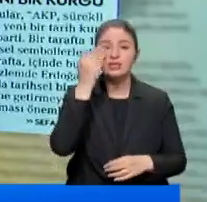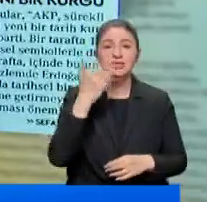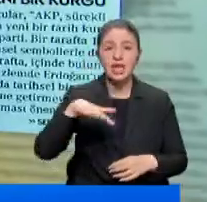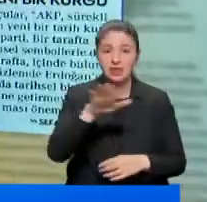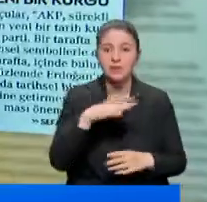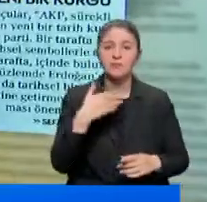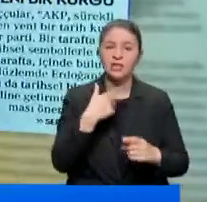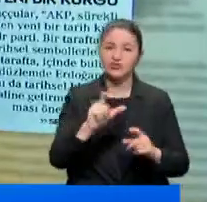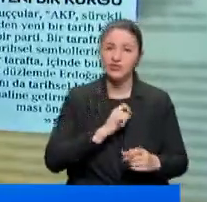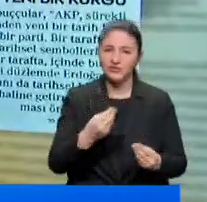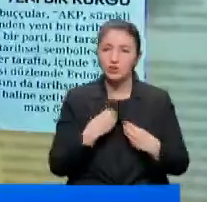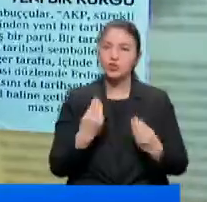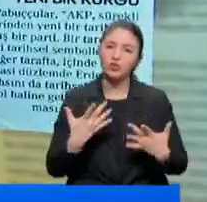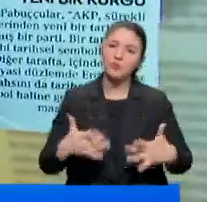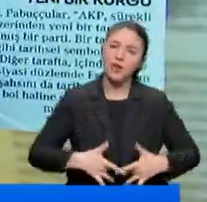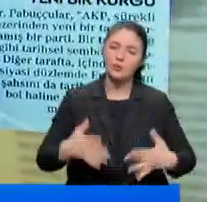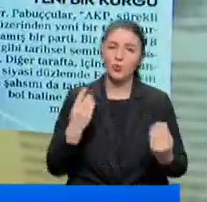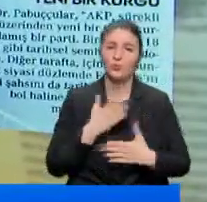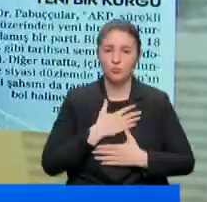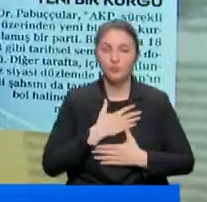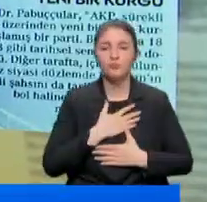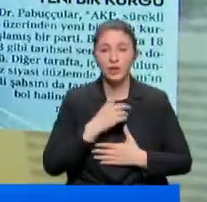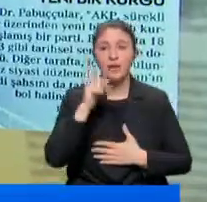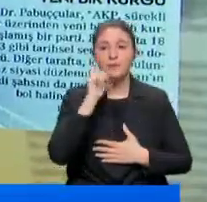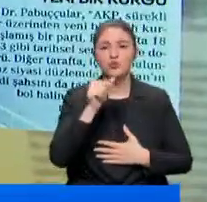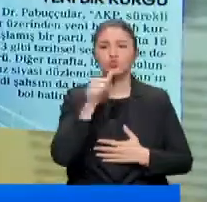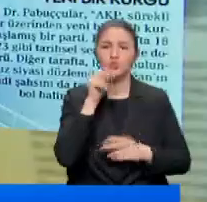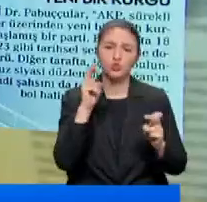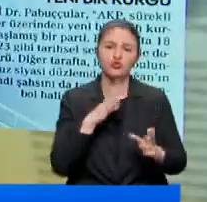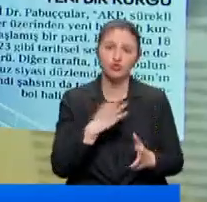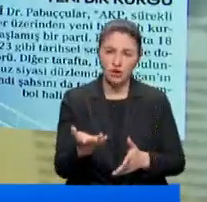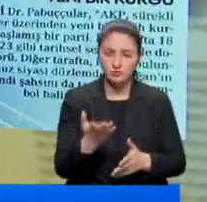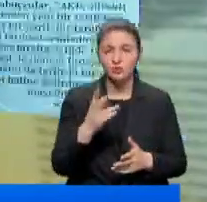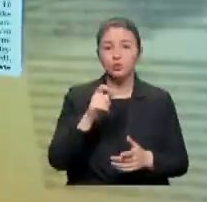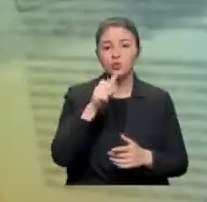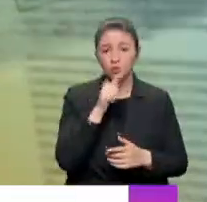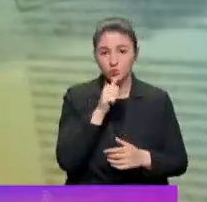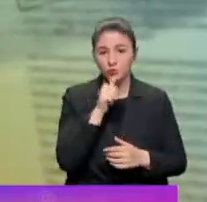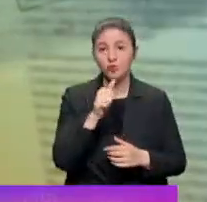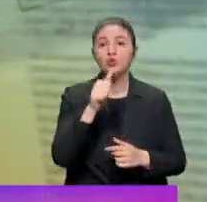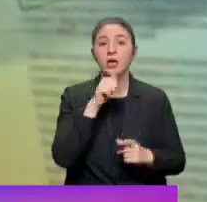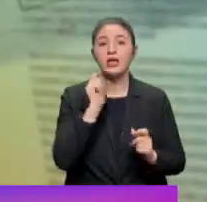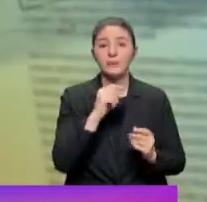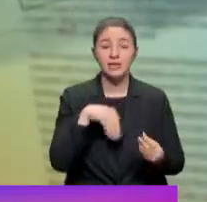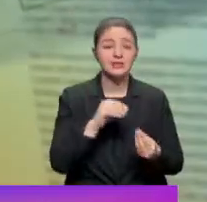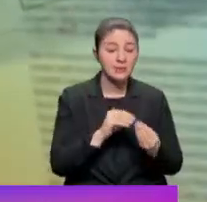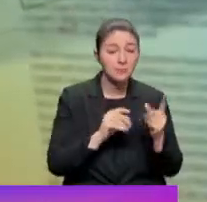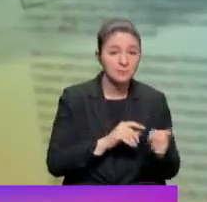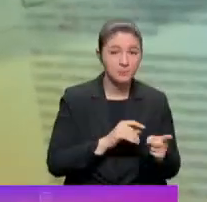izleyenlerim yanıtlarlarsa çok memnun olurum. Bir de su meselesi var efendim. Su, suya yapılan